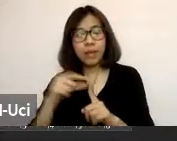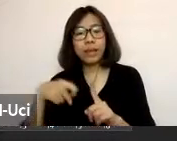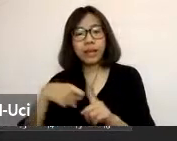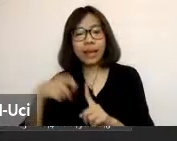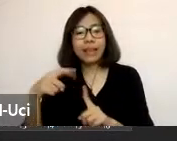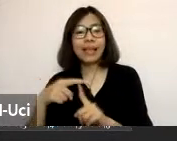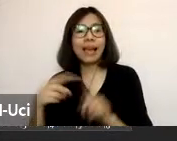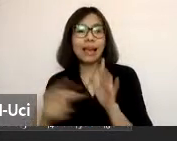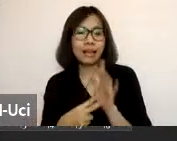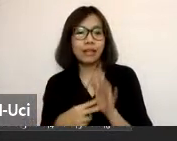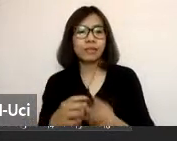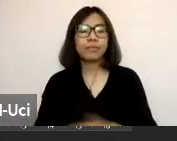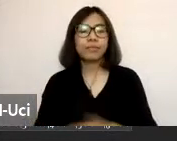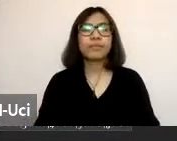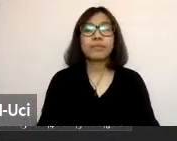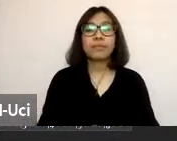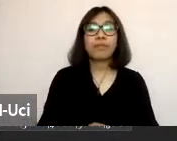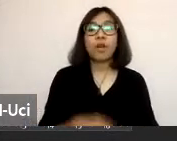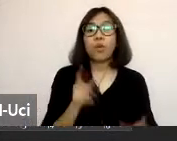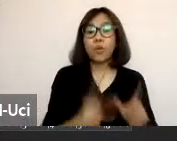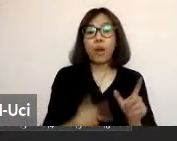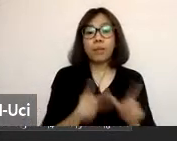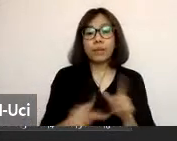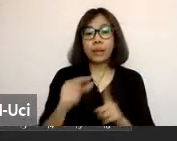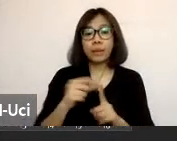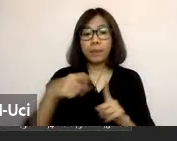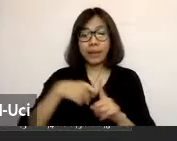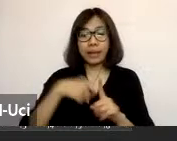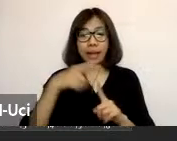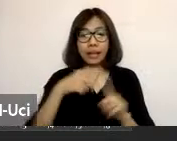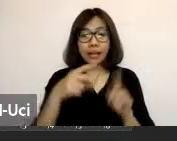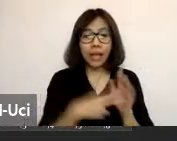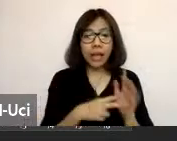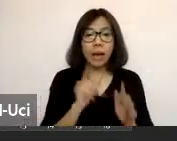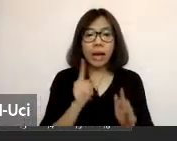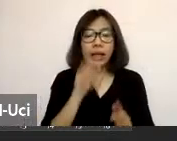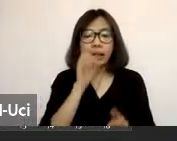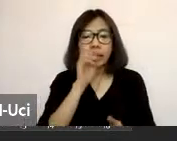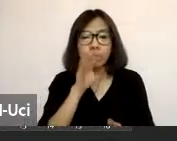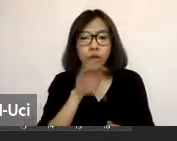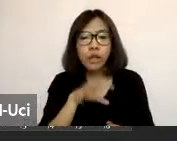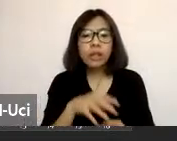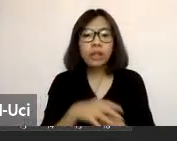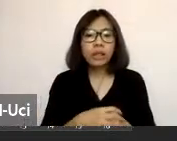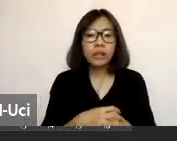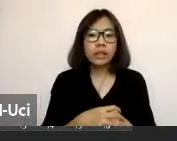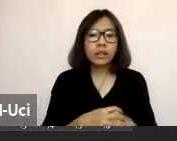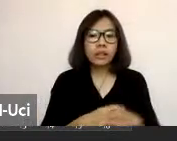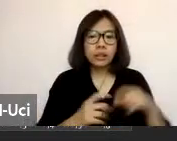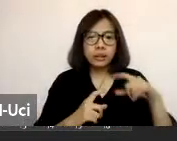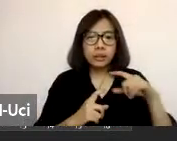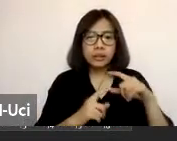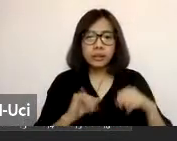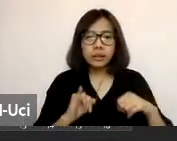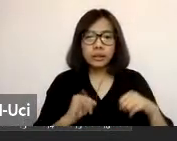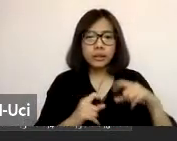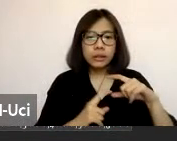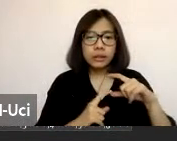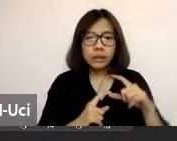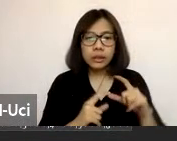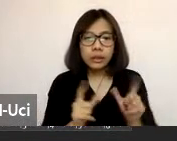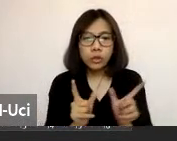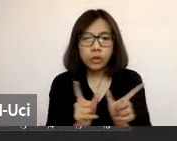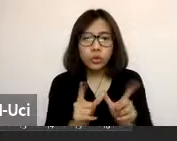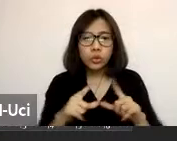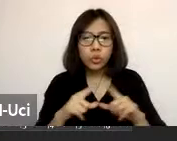dalam portal pk.tni di dalamnya itu ada yang namanya siswa Spectra sistem pengawasan blindungan konsumen